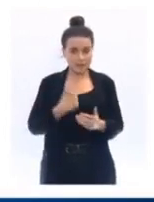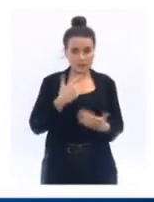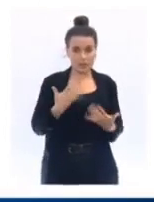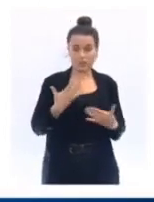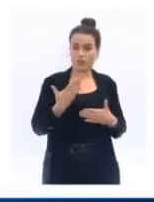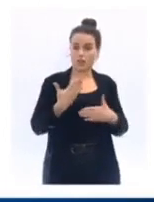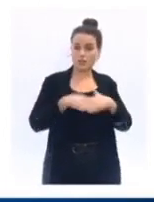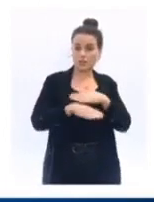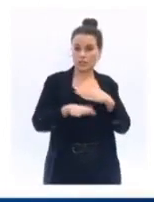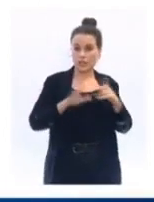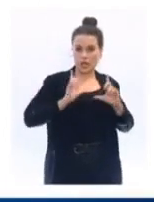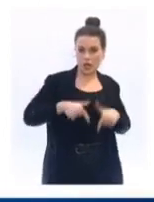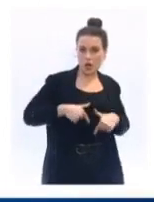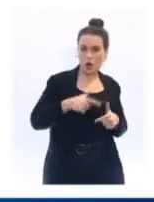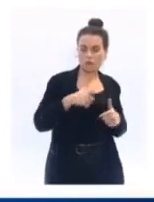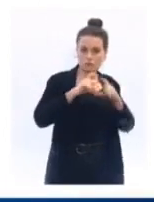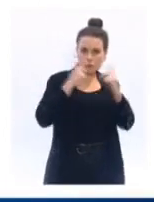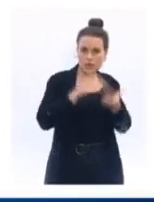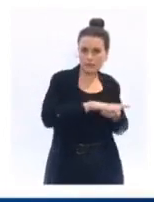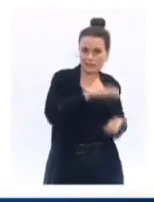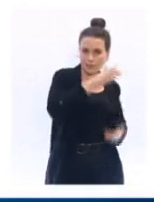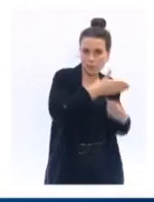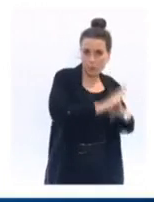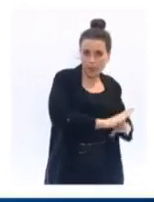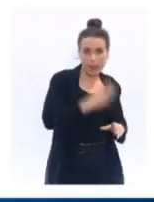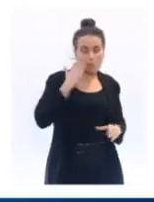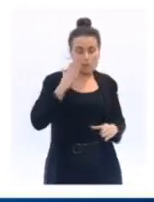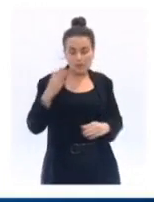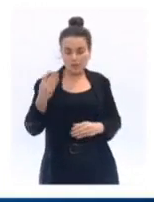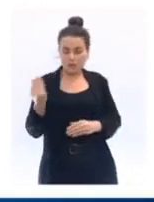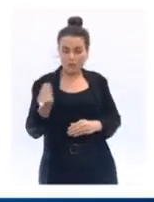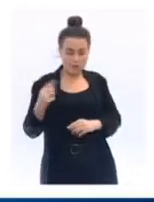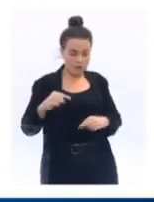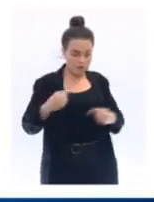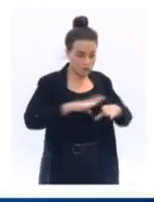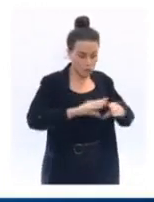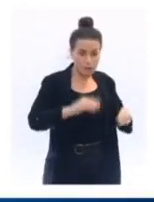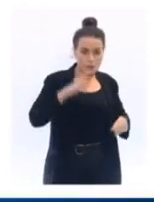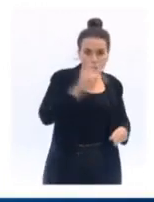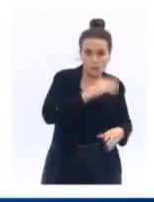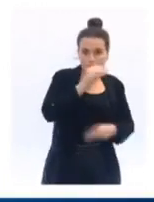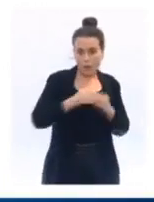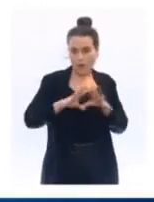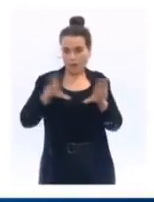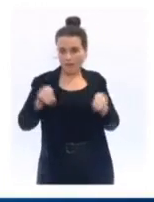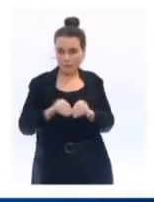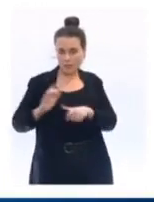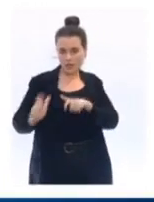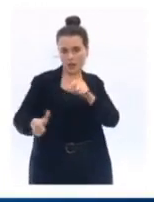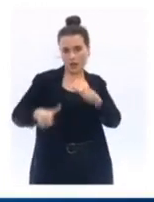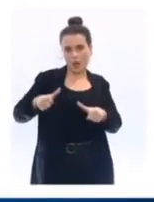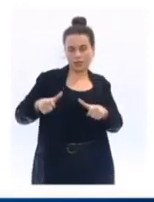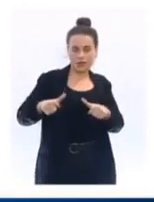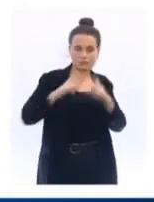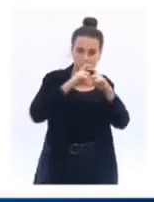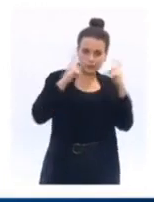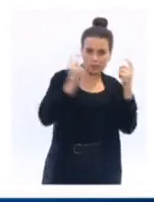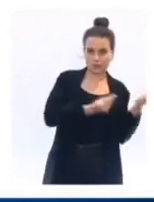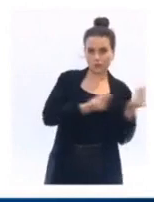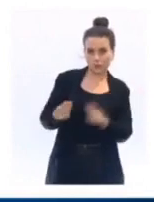du lycée, une souplesse sera laissée au chef d'établissement pour l'organisation du protocole. Le protocole de